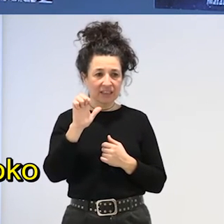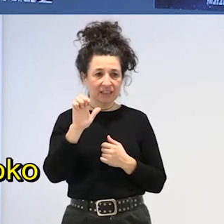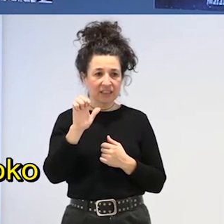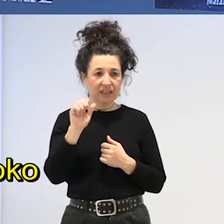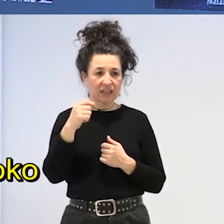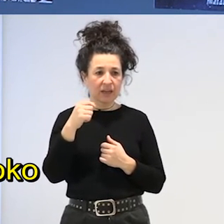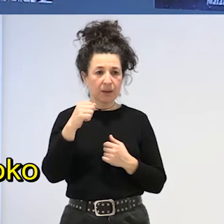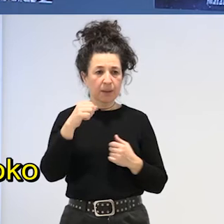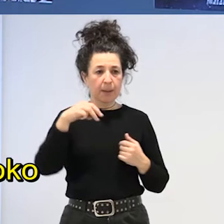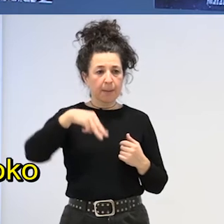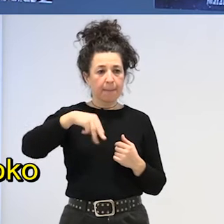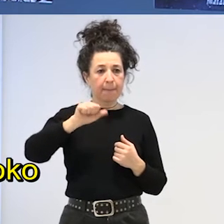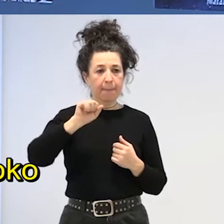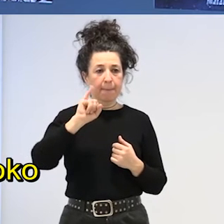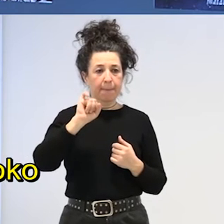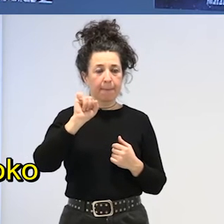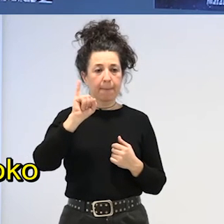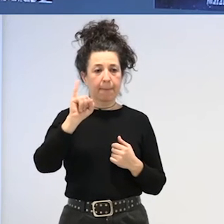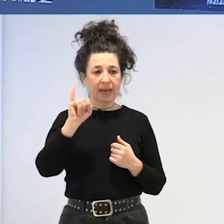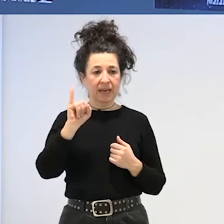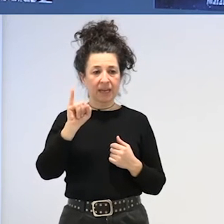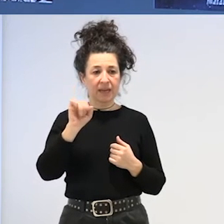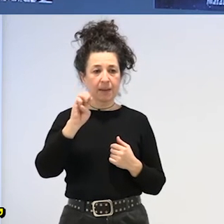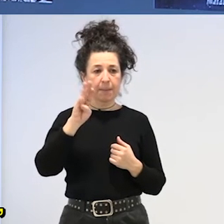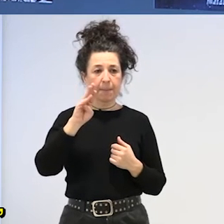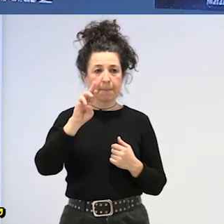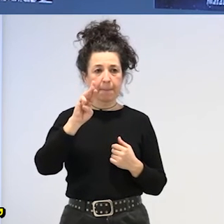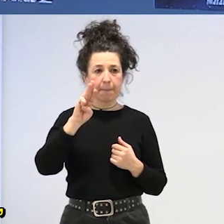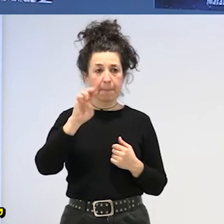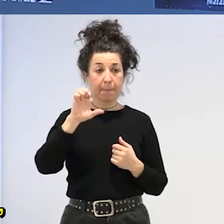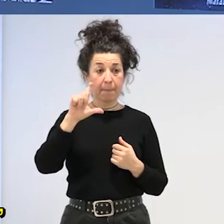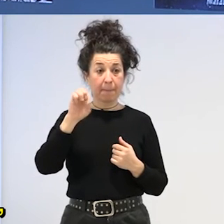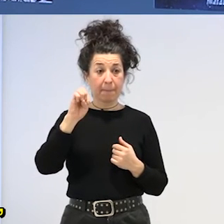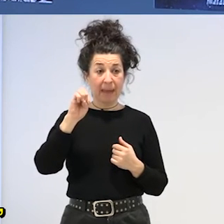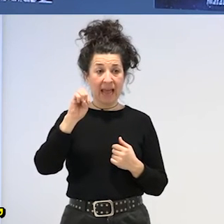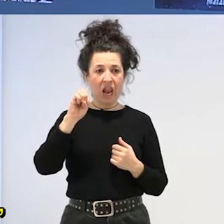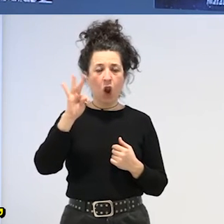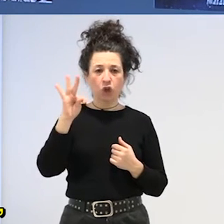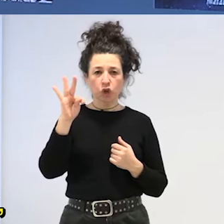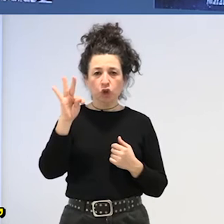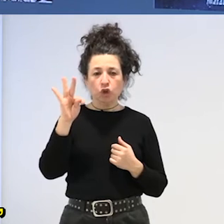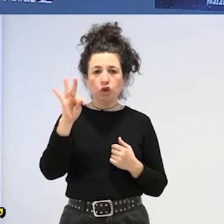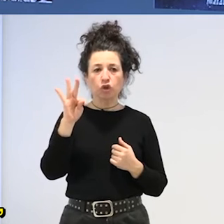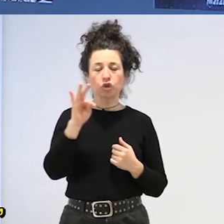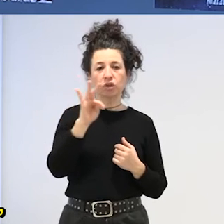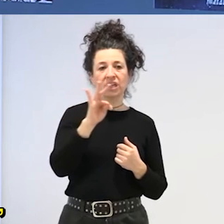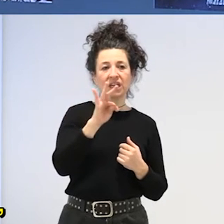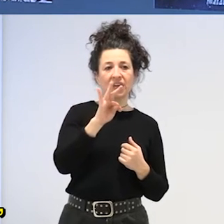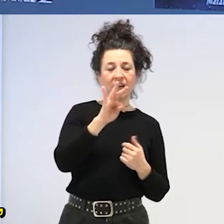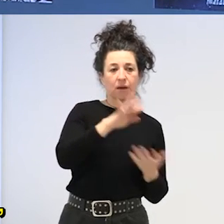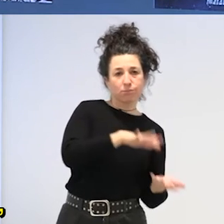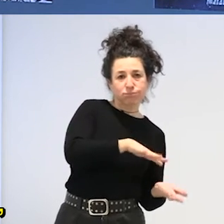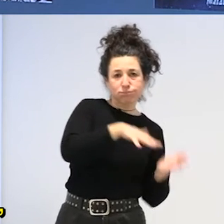fikziozko euskal idazlea aspaldikoa, ba ingelesera itzuli duela, ez